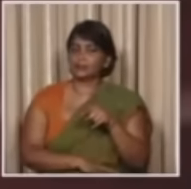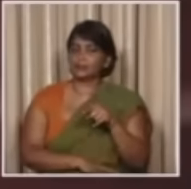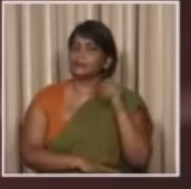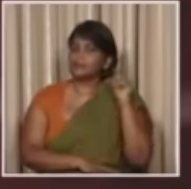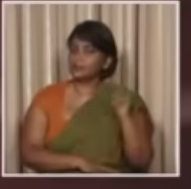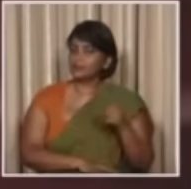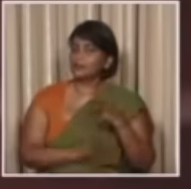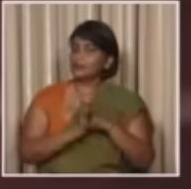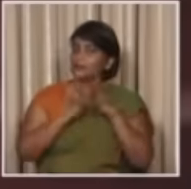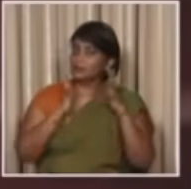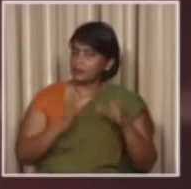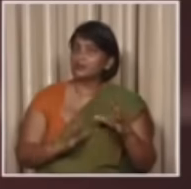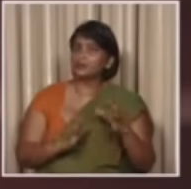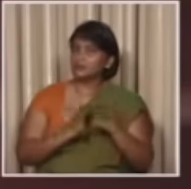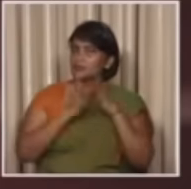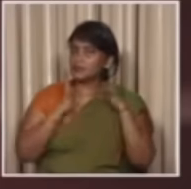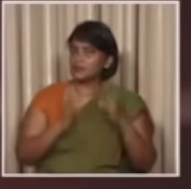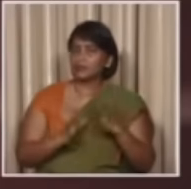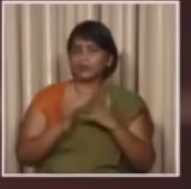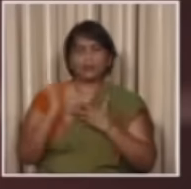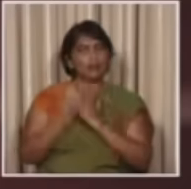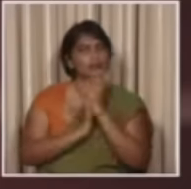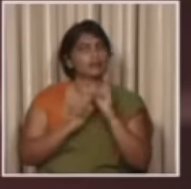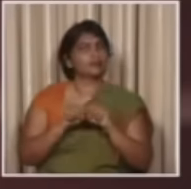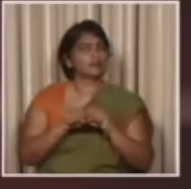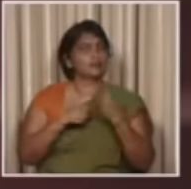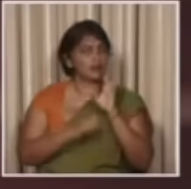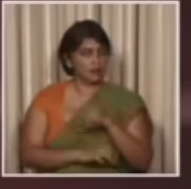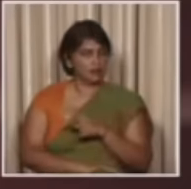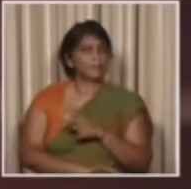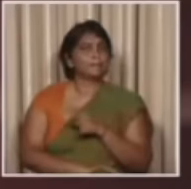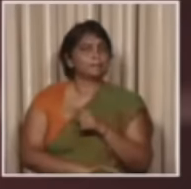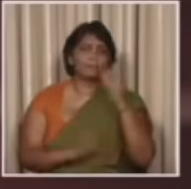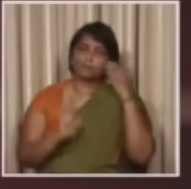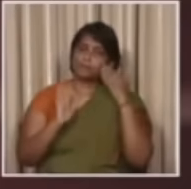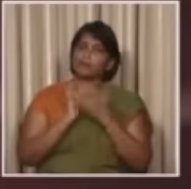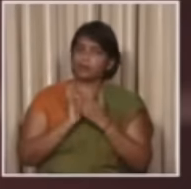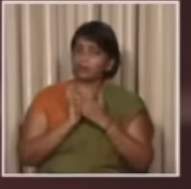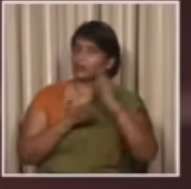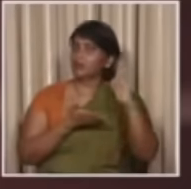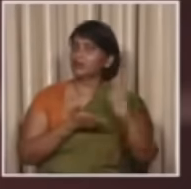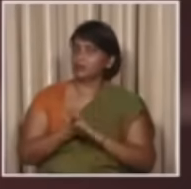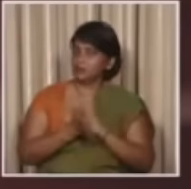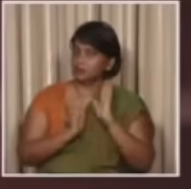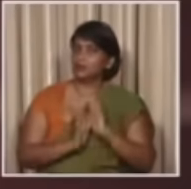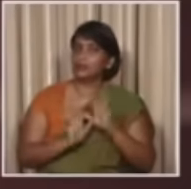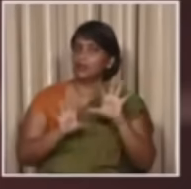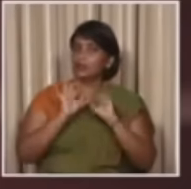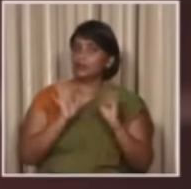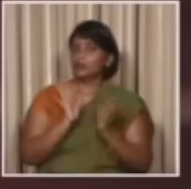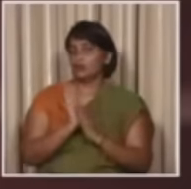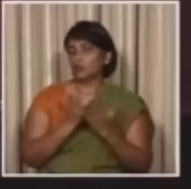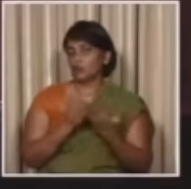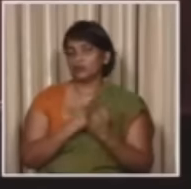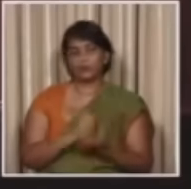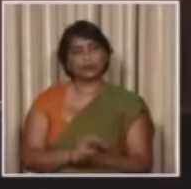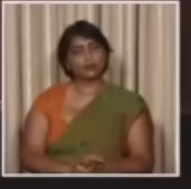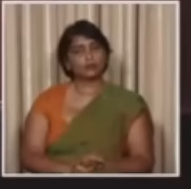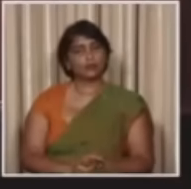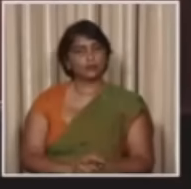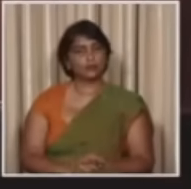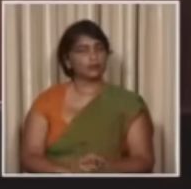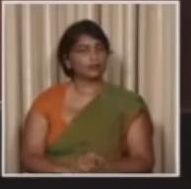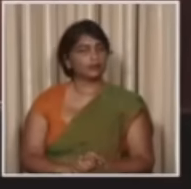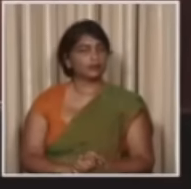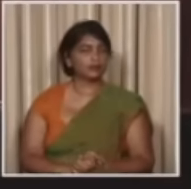මෙතන බලපතල වරප්‍රසාද කඩවීමක් තියෙනවා. මේ සම්බන්ධයෙන් සාධාරණයක් ඉදිරිගොල්ල දෙන්න සිලෙක්ට් කමිටියක් අත්‍යවශ්‍යයි. හොඳයි හොඳයි.